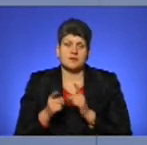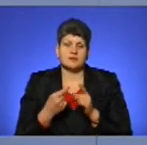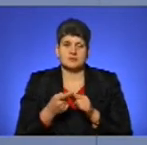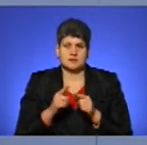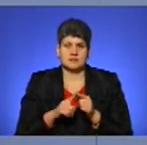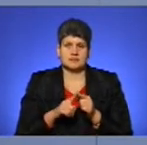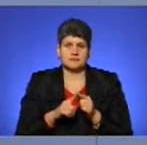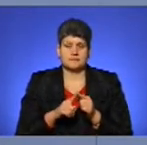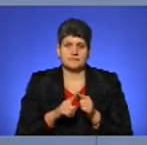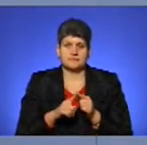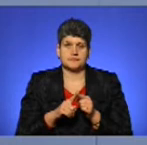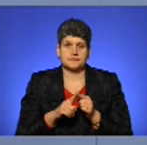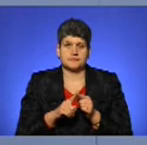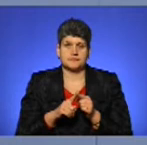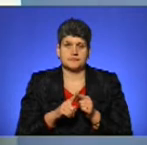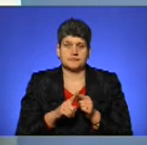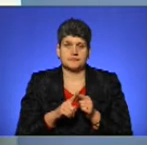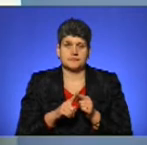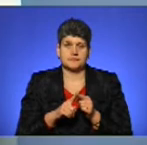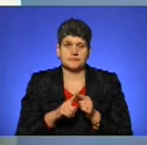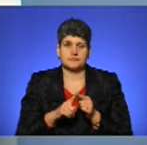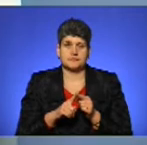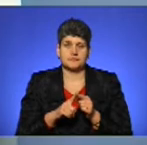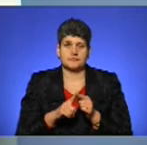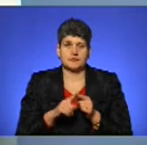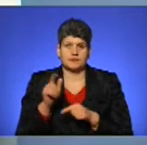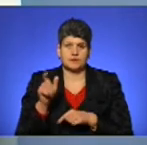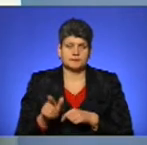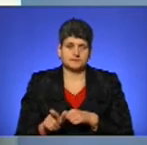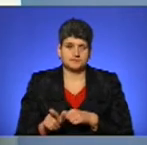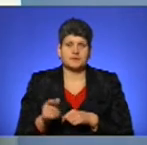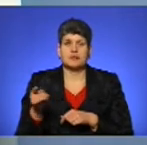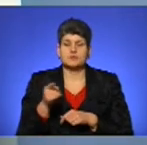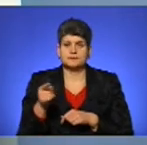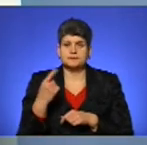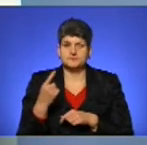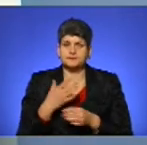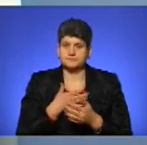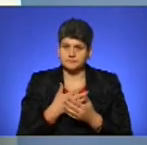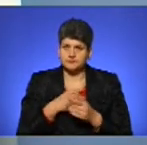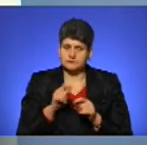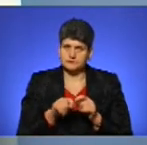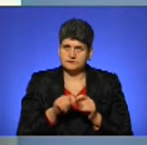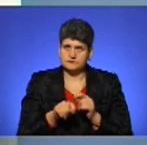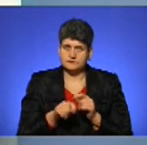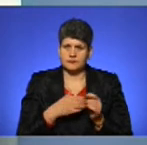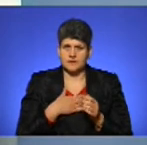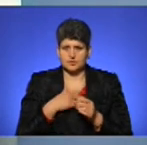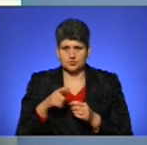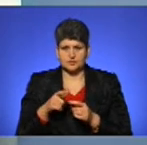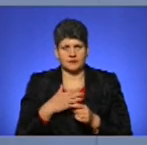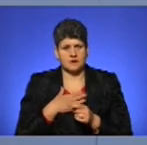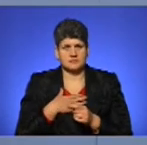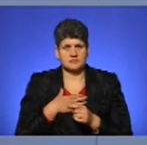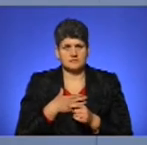ця характеристика до цього пацієнта. На Тернопільщині чи активно перевіряються наші громадяни